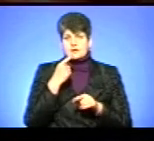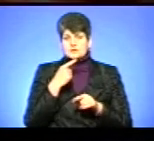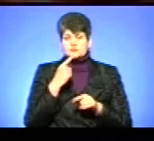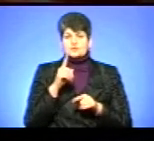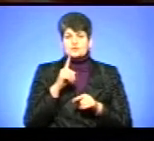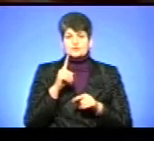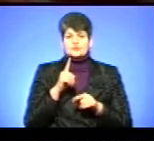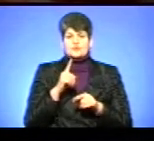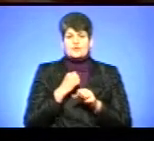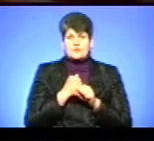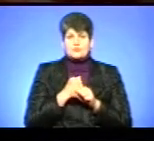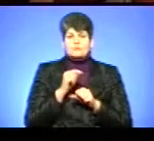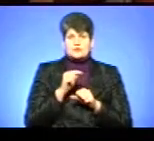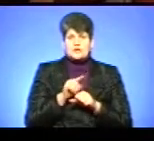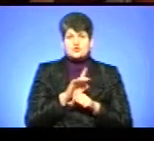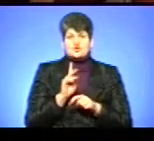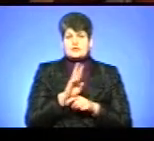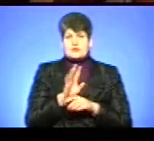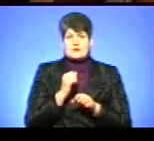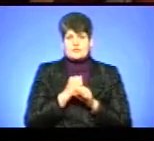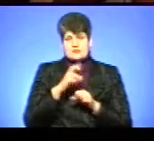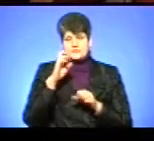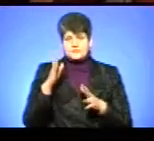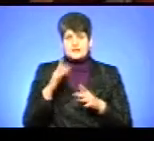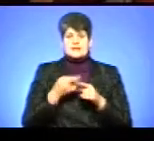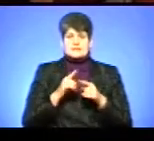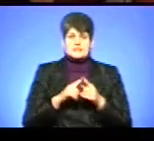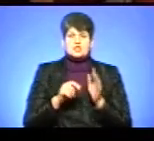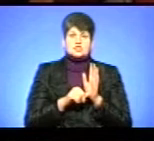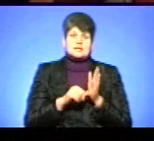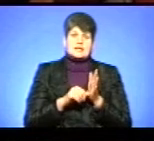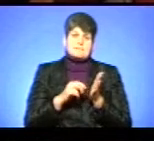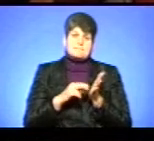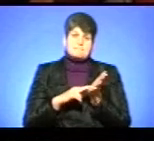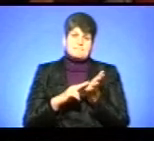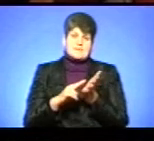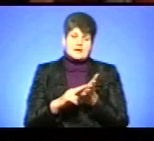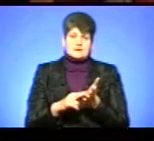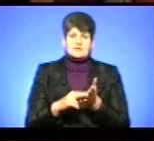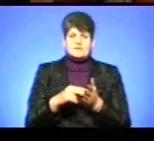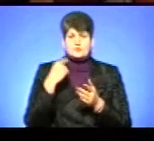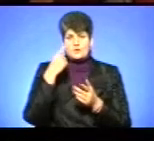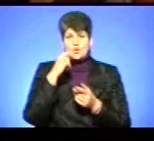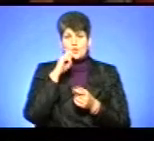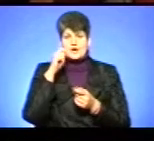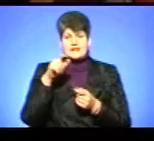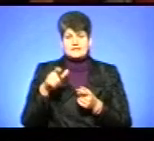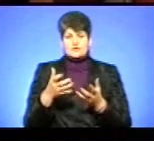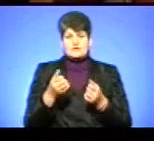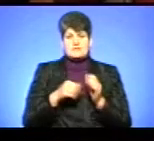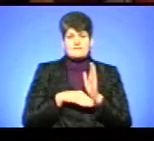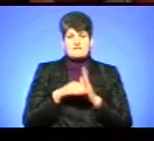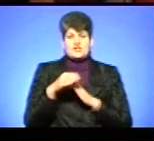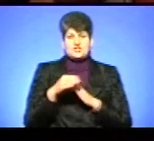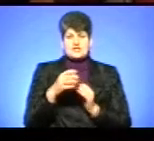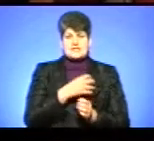не роблять державні інституції. На цих шести марках зображені українці, які отримали вищі військові нагороди за участь у Першій світовій